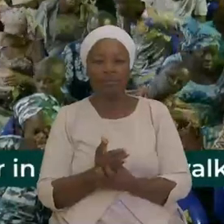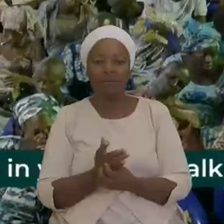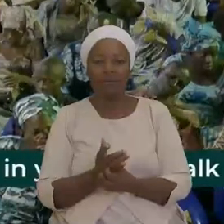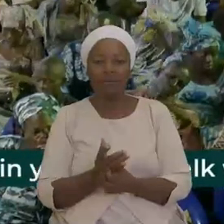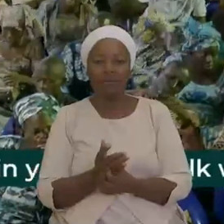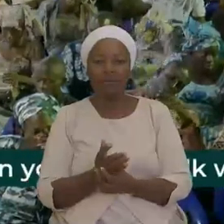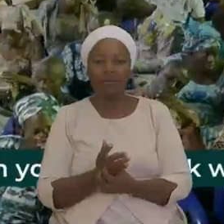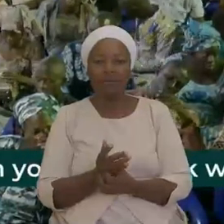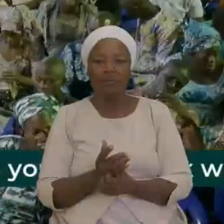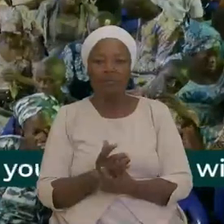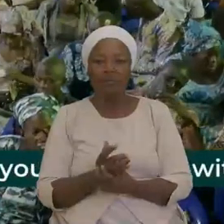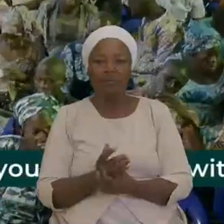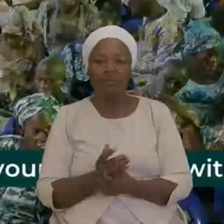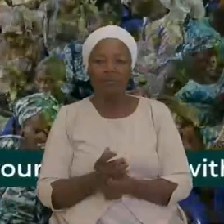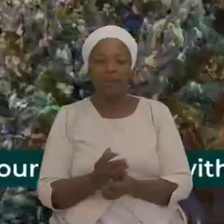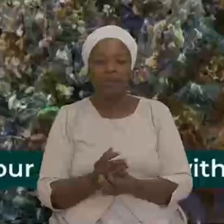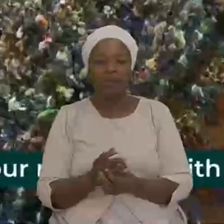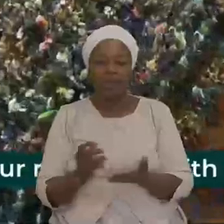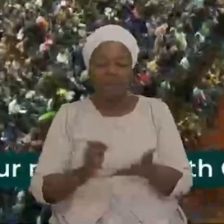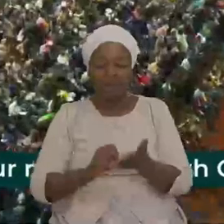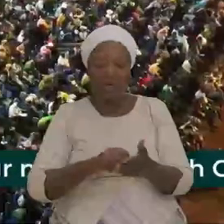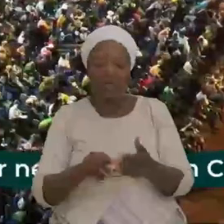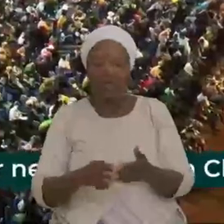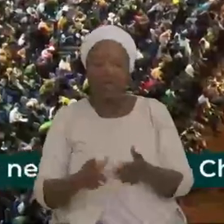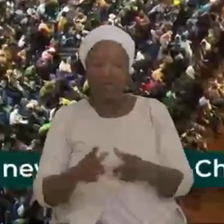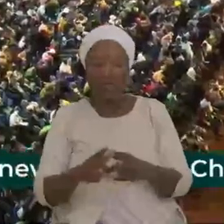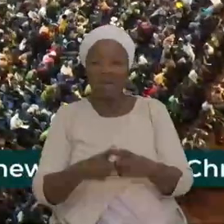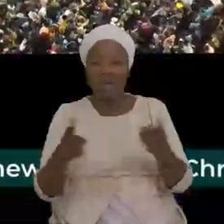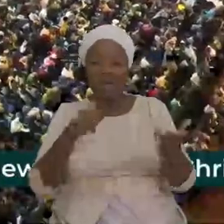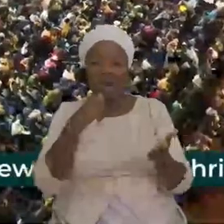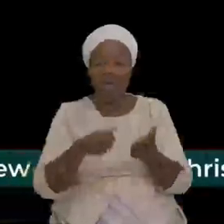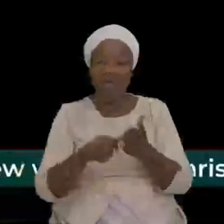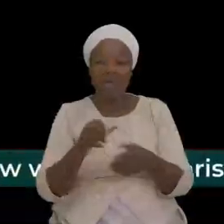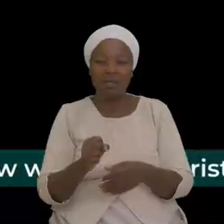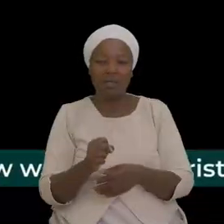lisiblement, les informations demandées sur ces fiches.